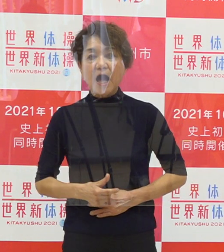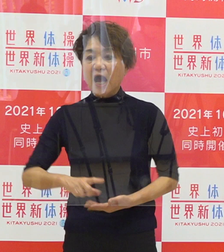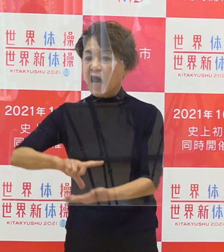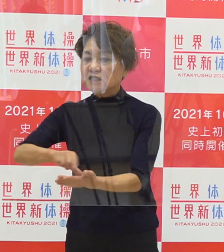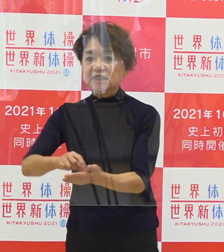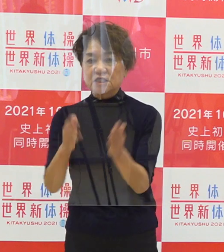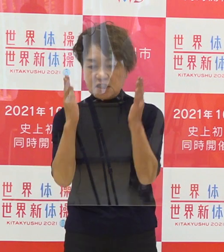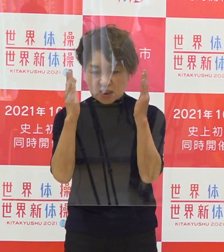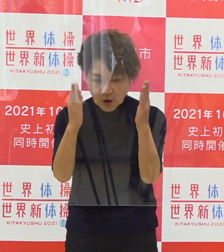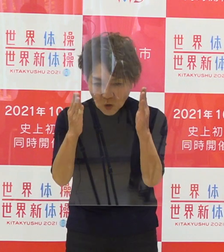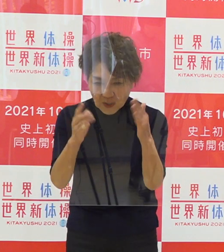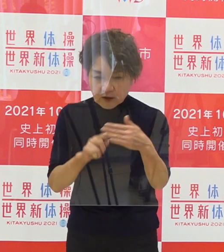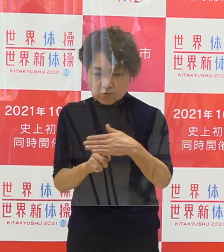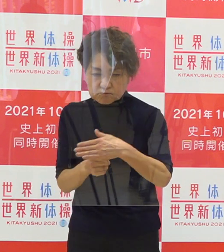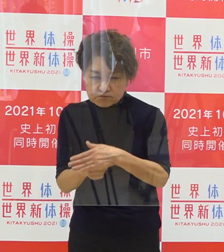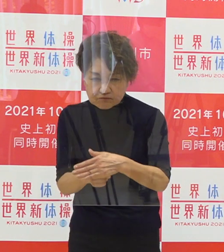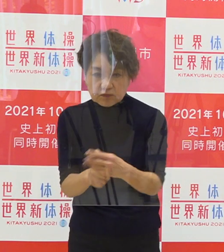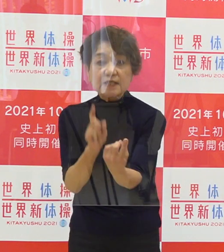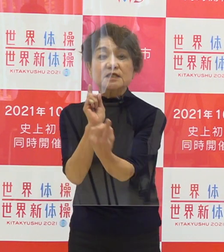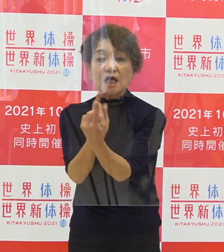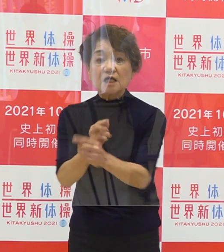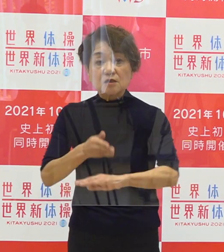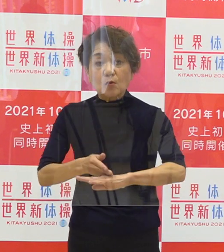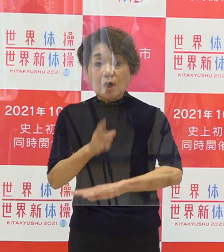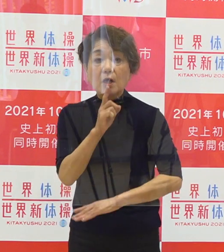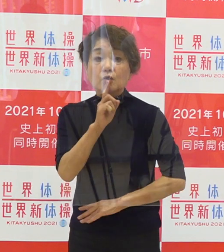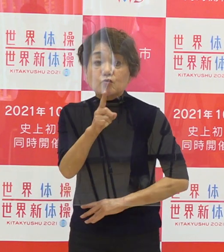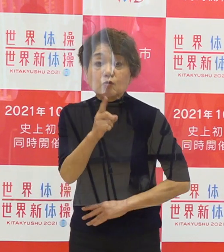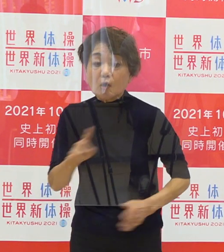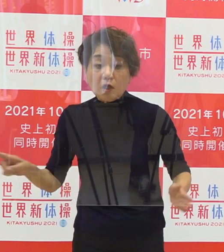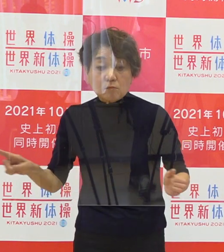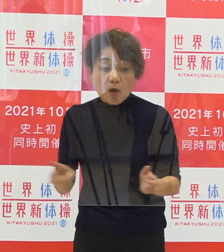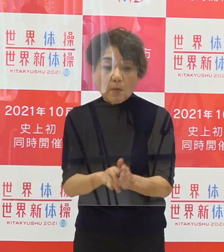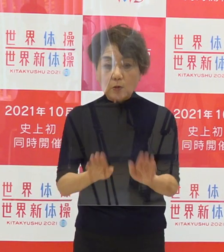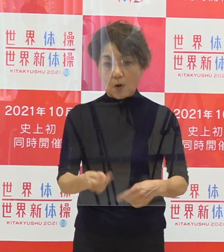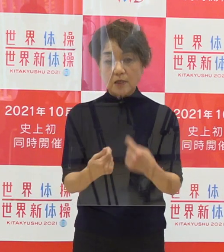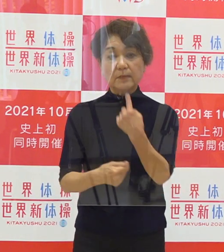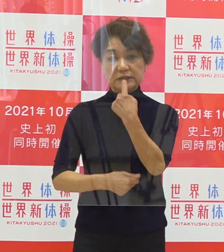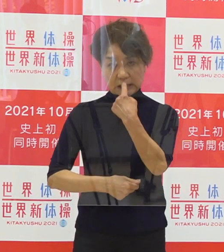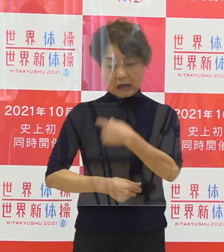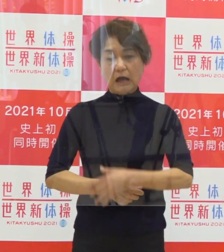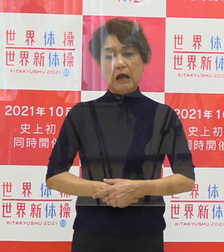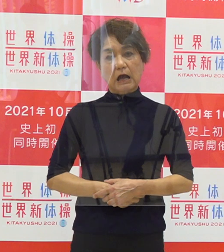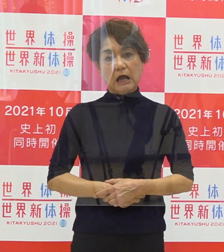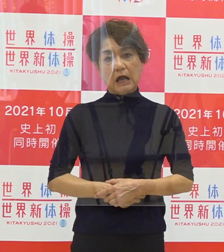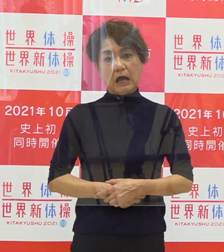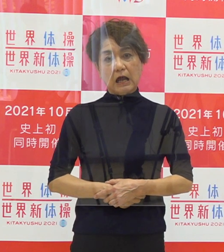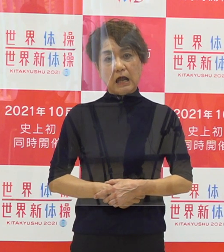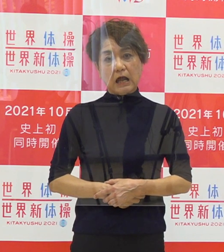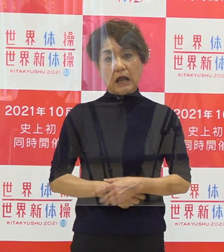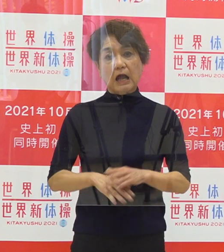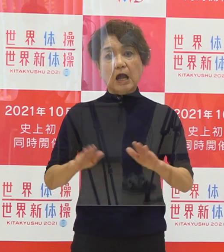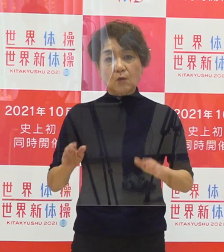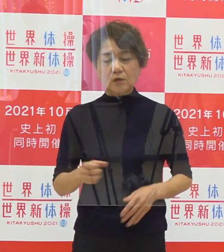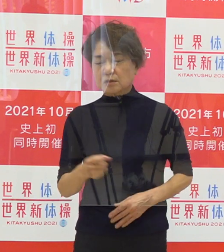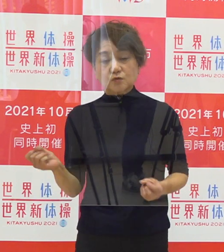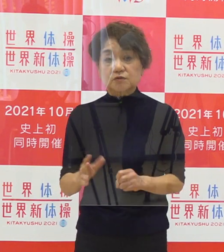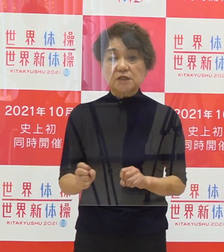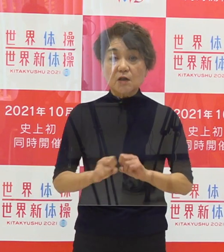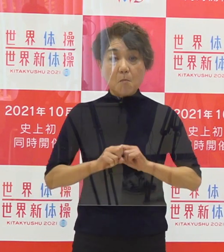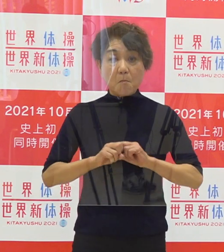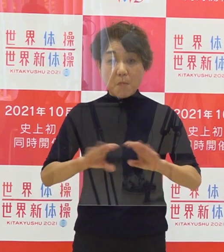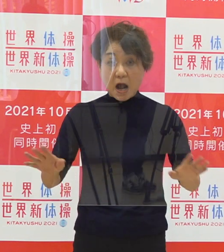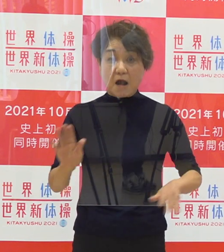貢献のご尽力について謝意を述べるということは今までしてきているわけなんですが、今度の場合は突然の解散日程になりま